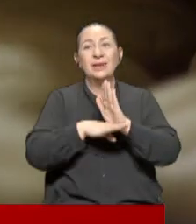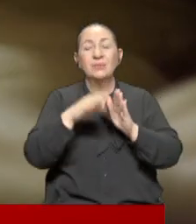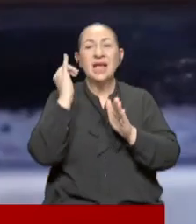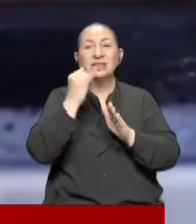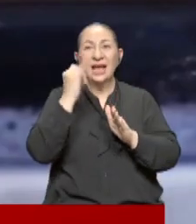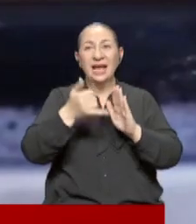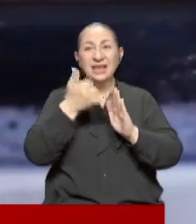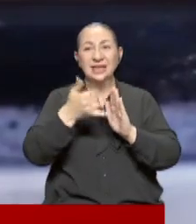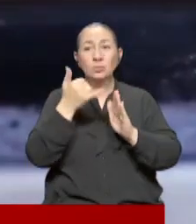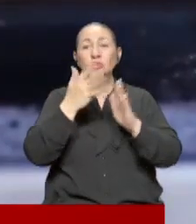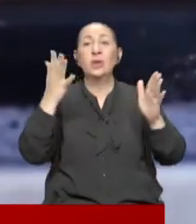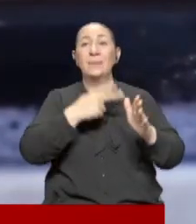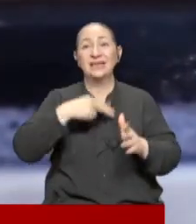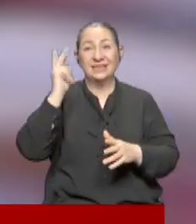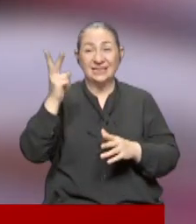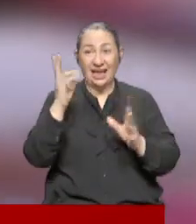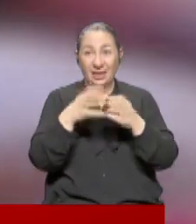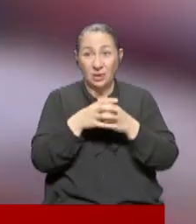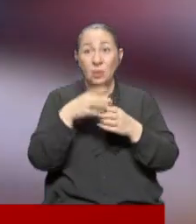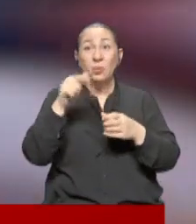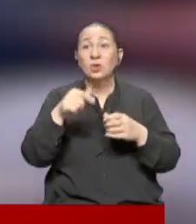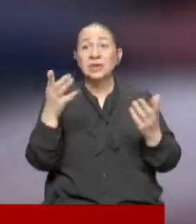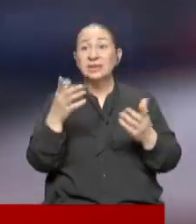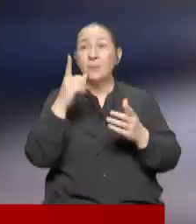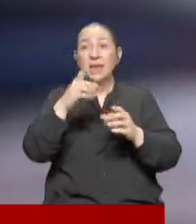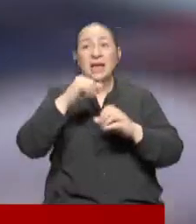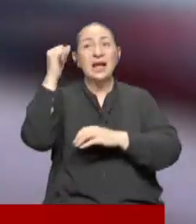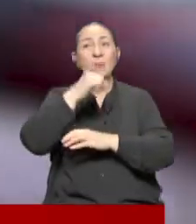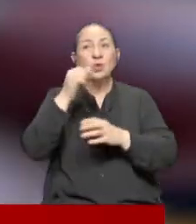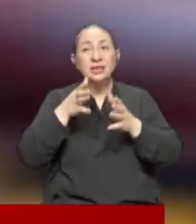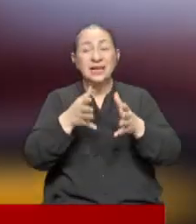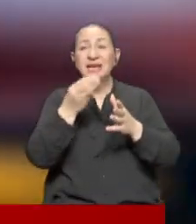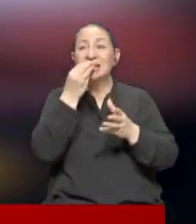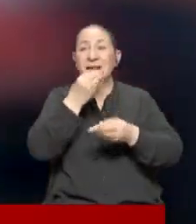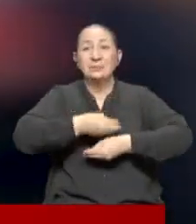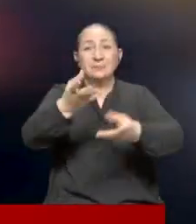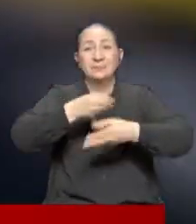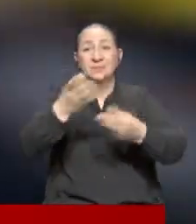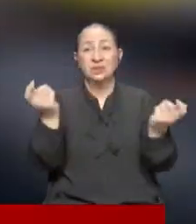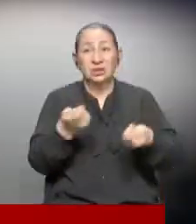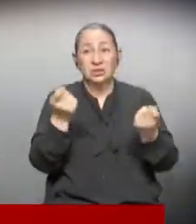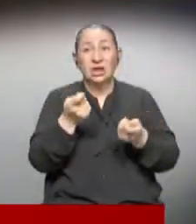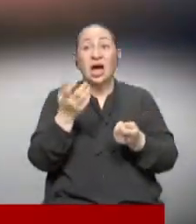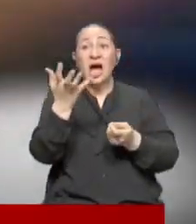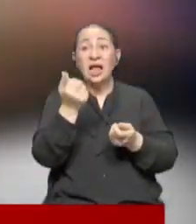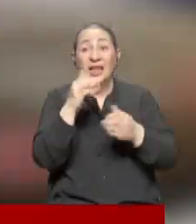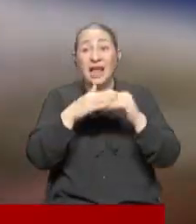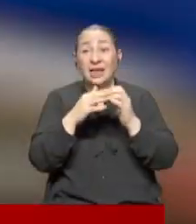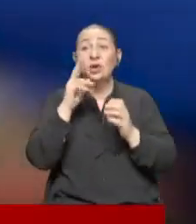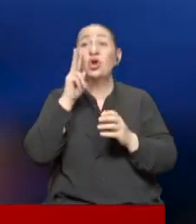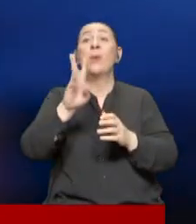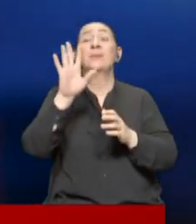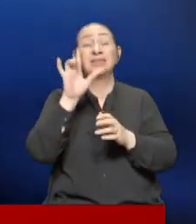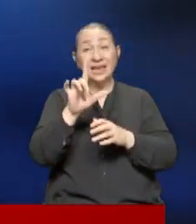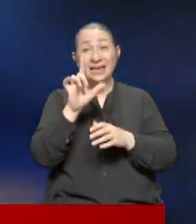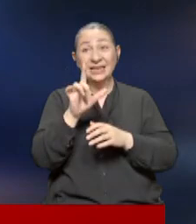kuponu yerleştirilen Gaziantep Büyükşehir Belediyesi ekipleri Bu kez bir kamyonet kasasından gıda dağıtmaya çalıştı alın ilin veren